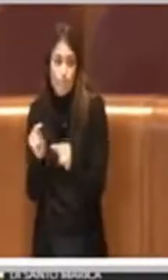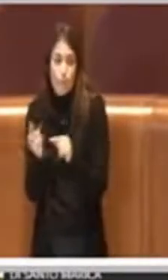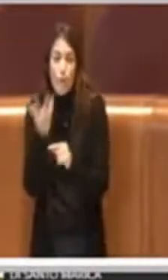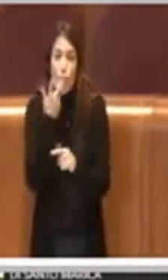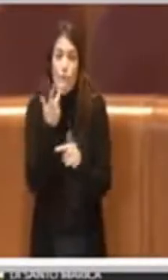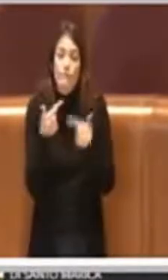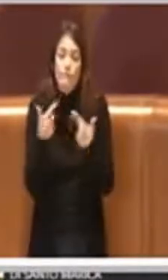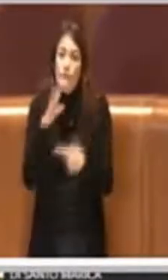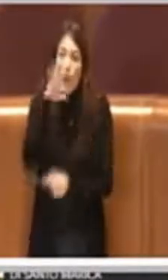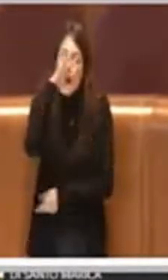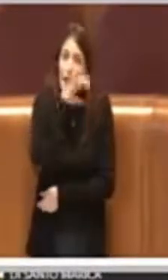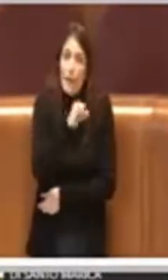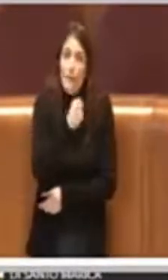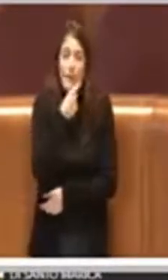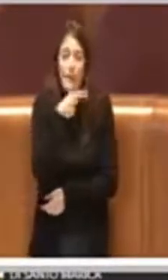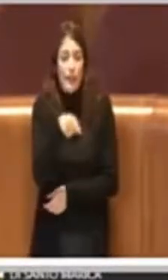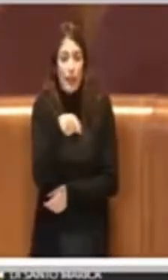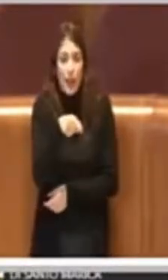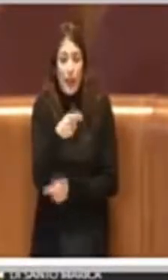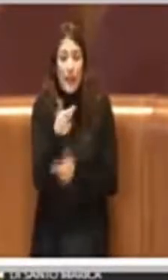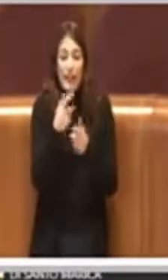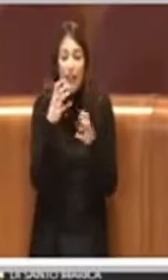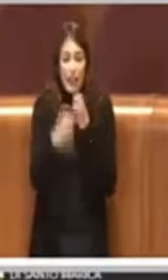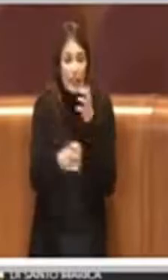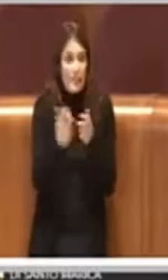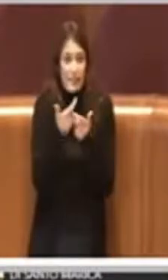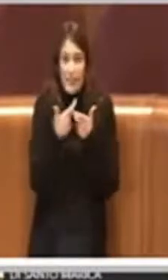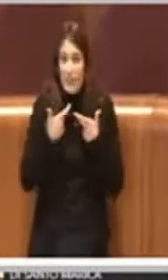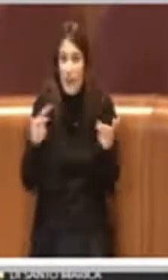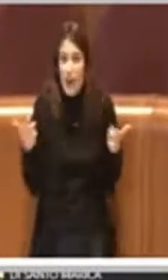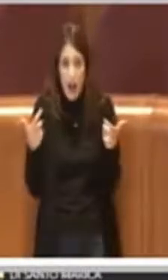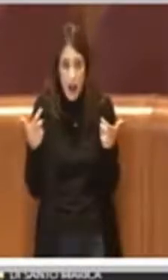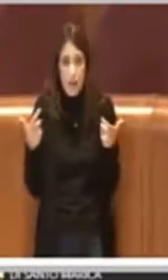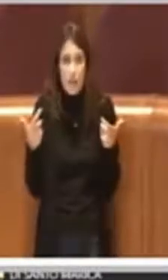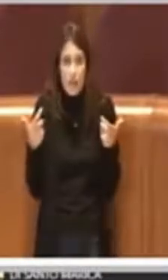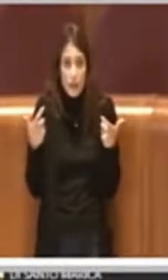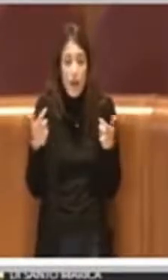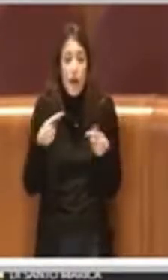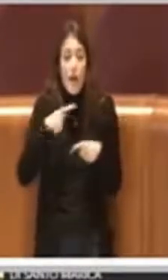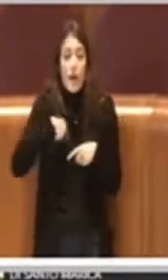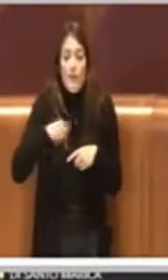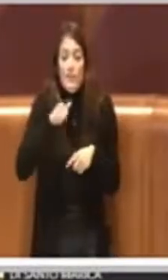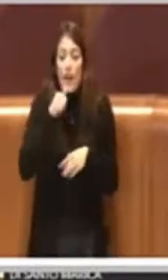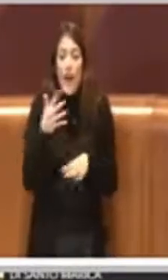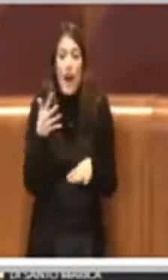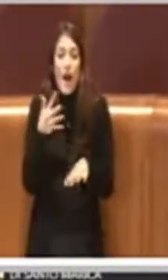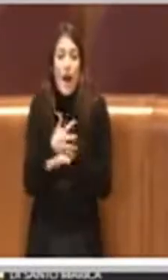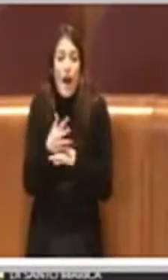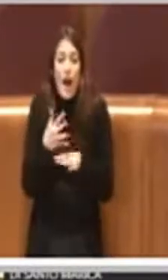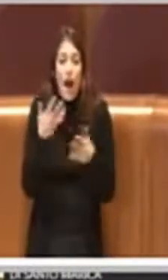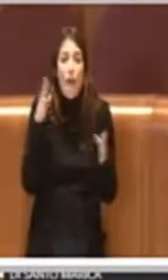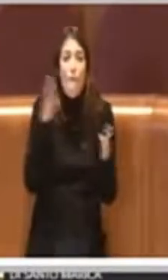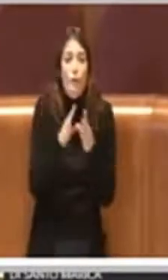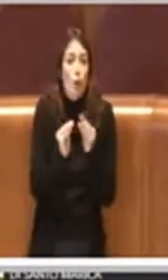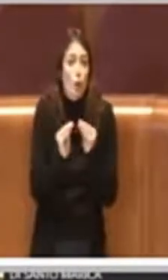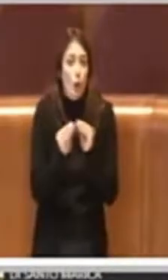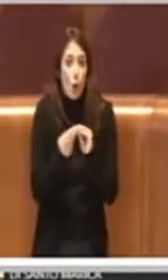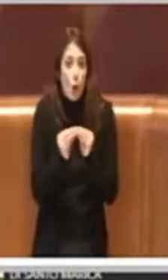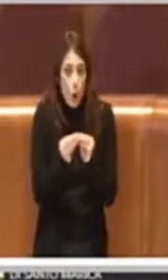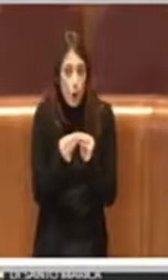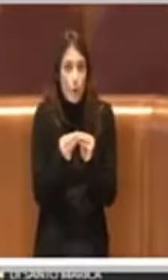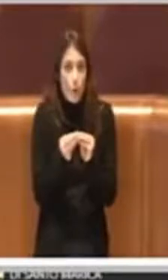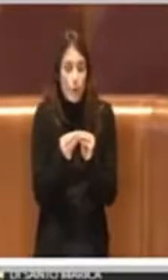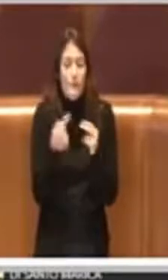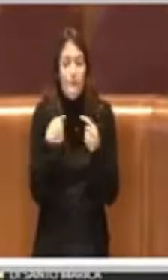comprendere quanto è profonda e grave la crisi e di cosa c'è bisogno per affrontarla. Ecco, io avrei concluso, Presidente, e